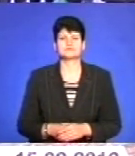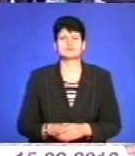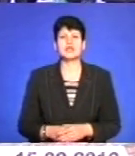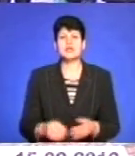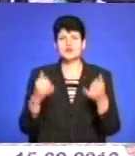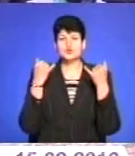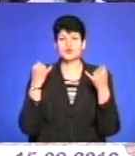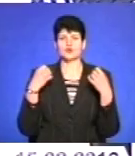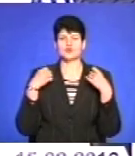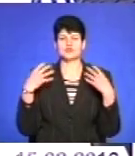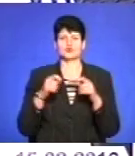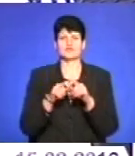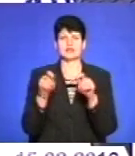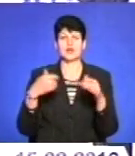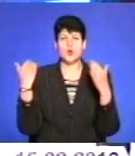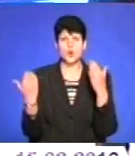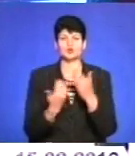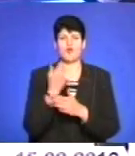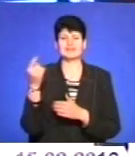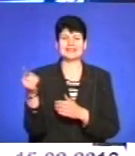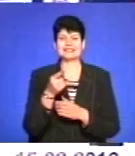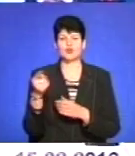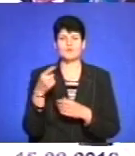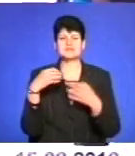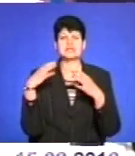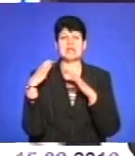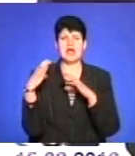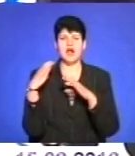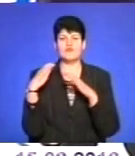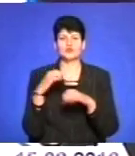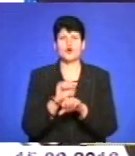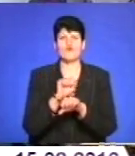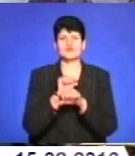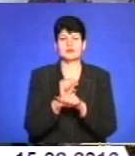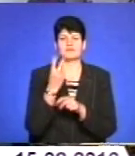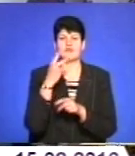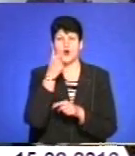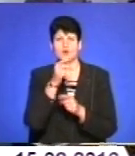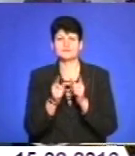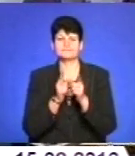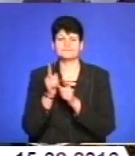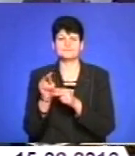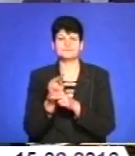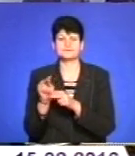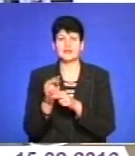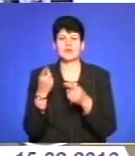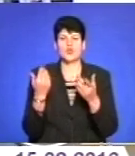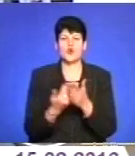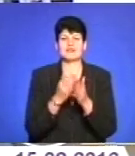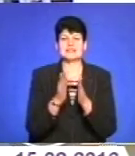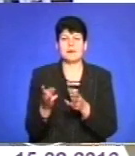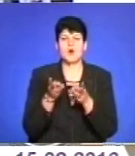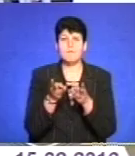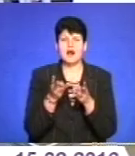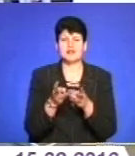Сьогодні урочисто відкрили оновлений тернопільський автовокзал після 2 років реконструкції. Тепер тут нова система опалення,